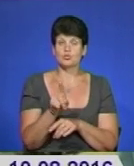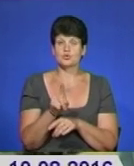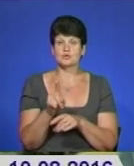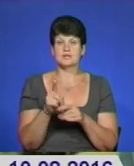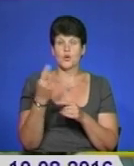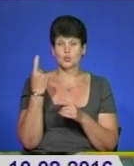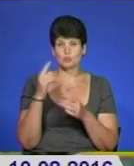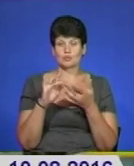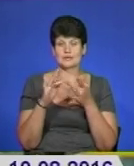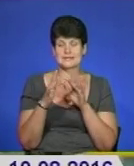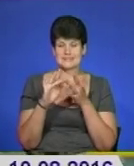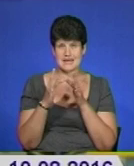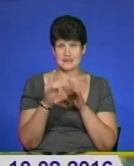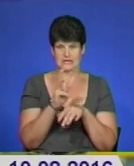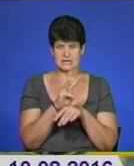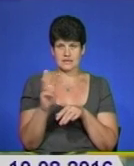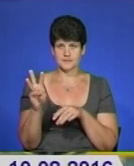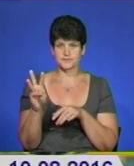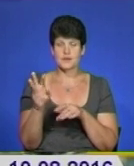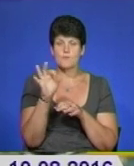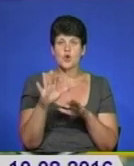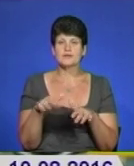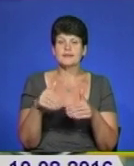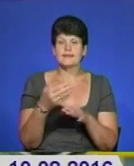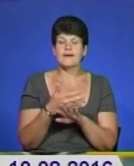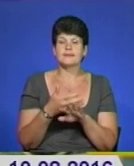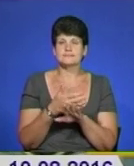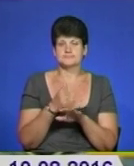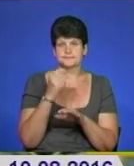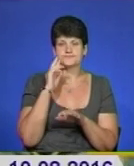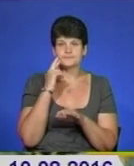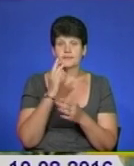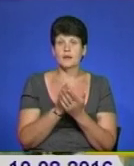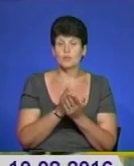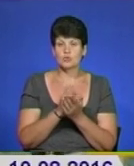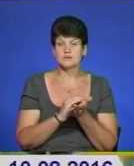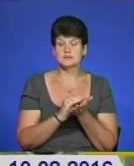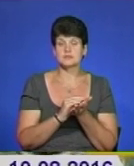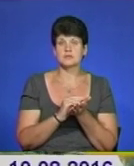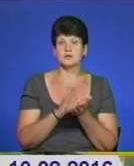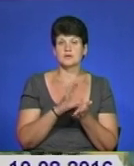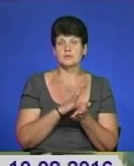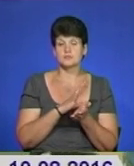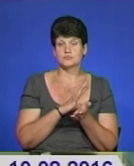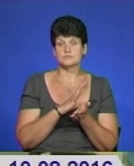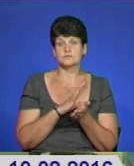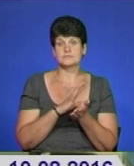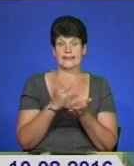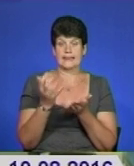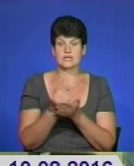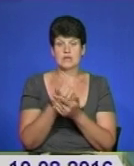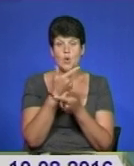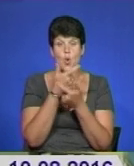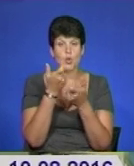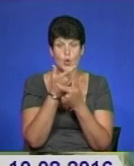на одному із сайтів про надання сексуальних послуг вказаний громадянин знайшов